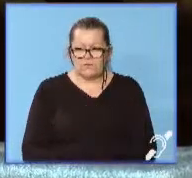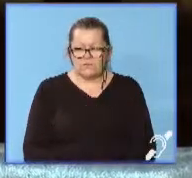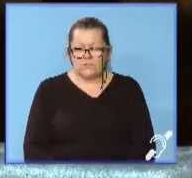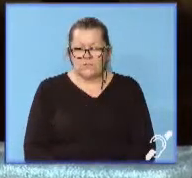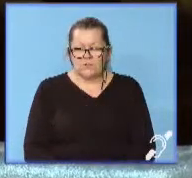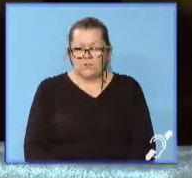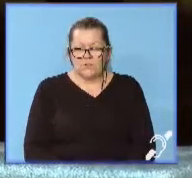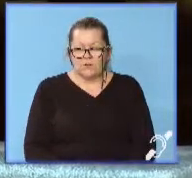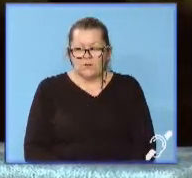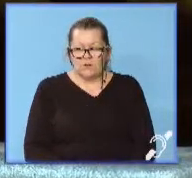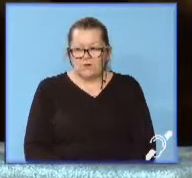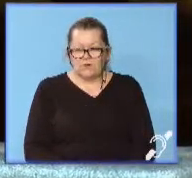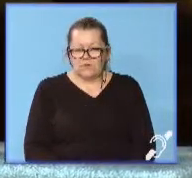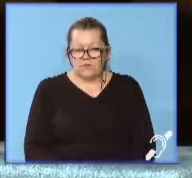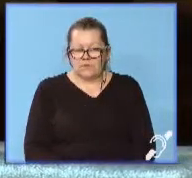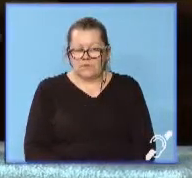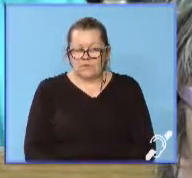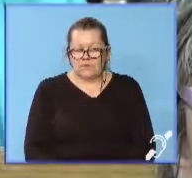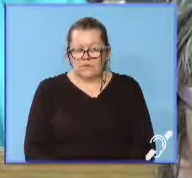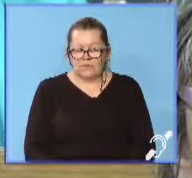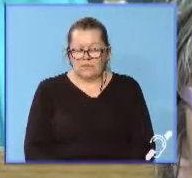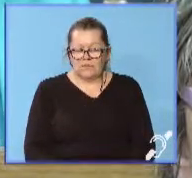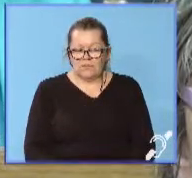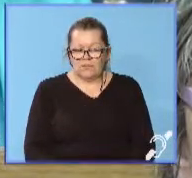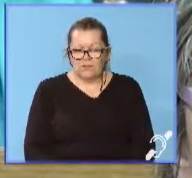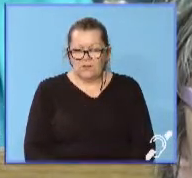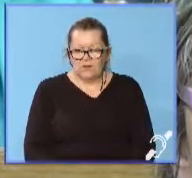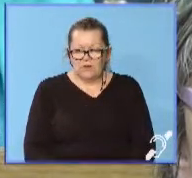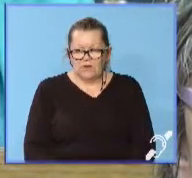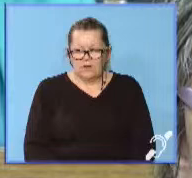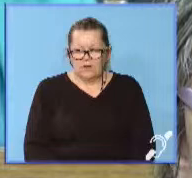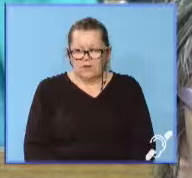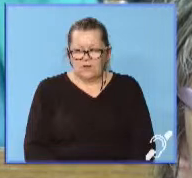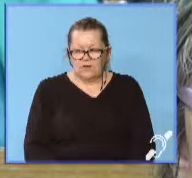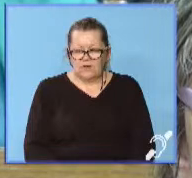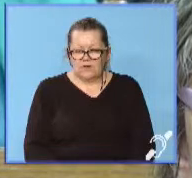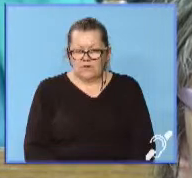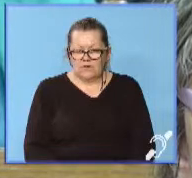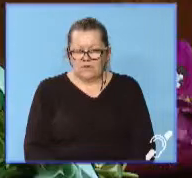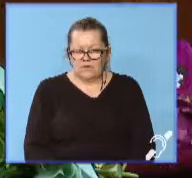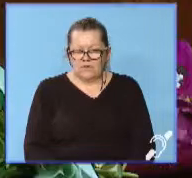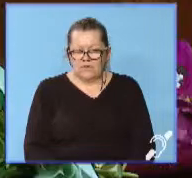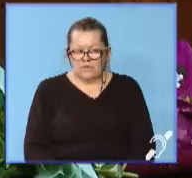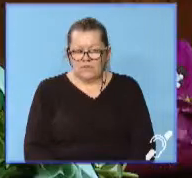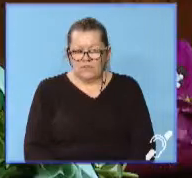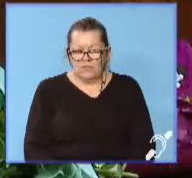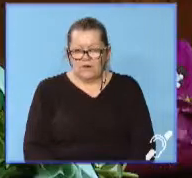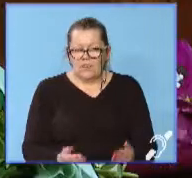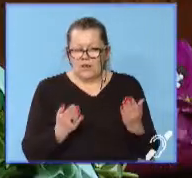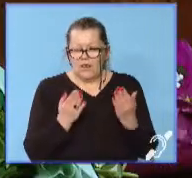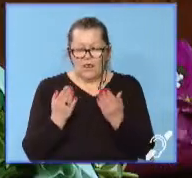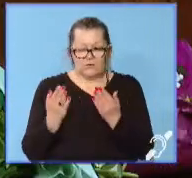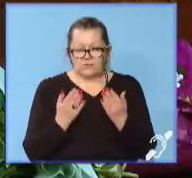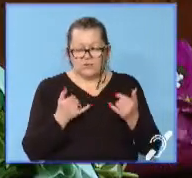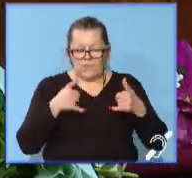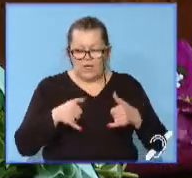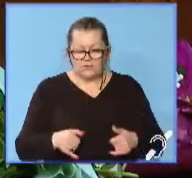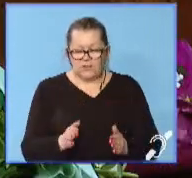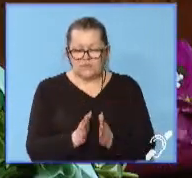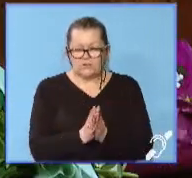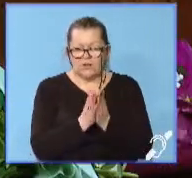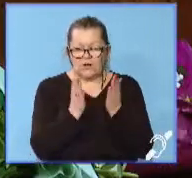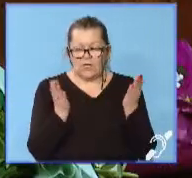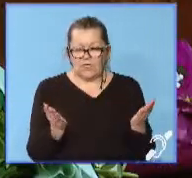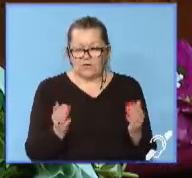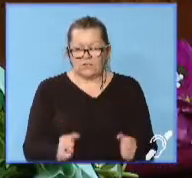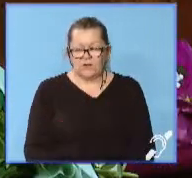bietul poet îl uităm nici nu mai știm despre ce vorbim acolo am citit cu interes această monografie